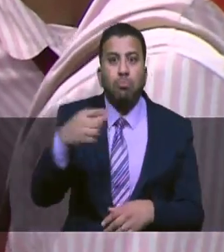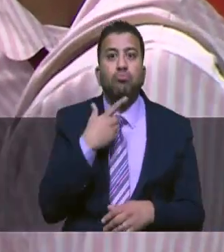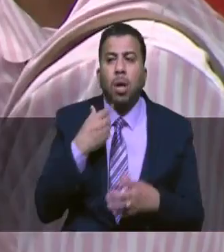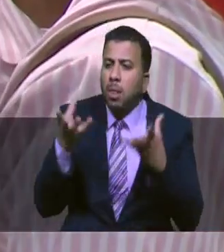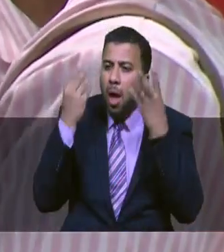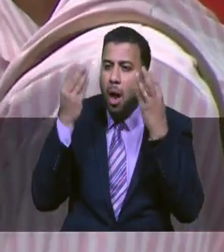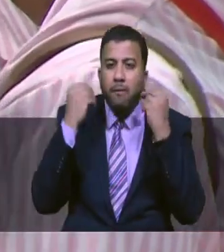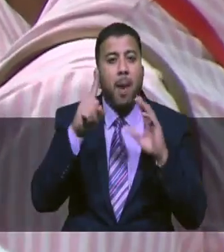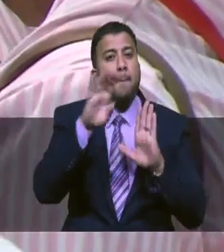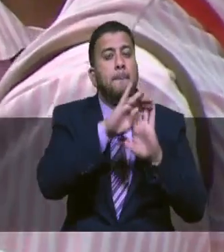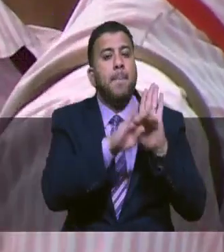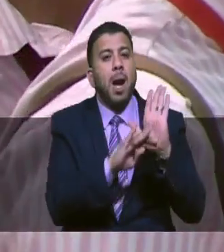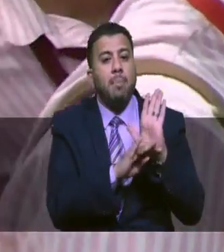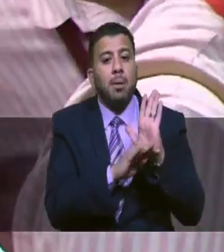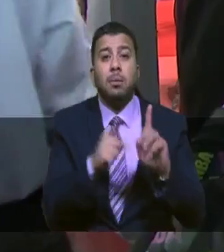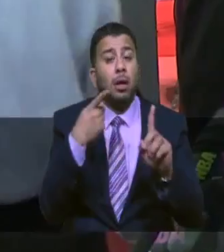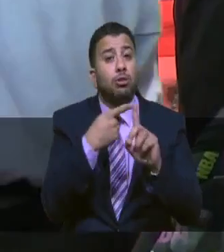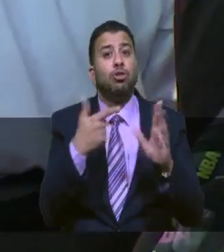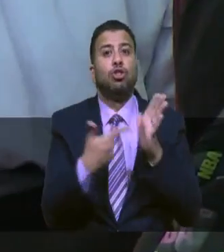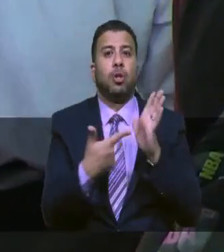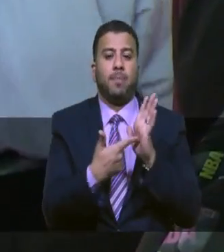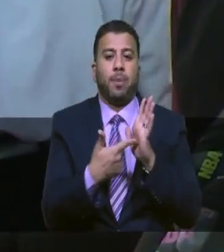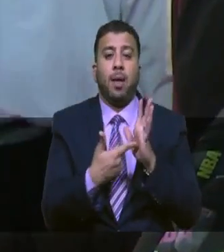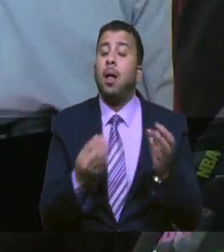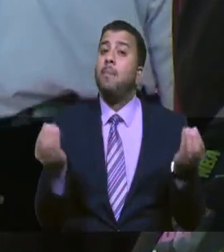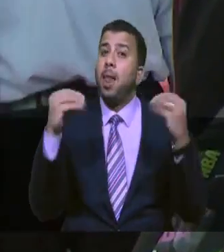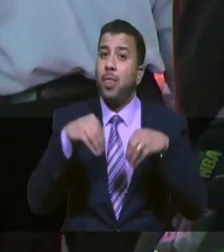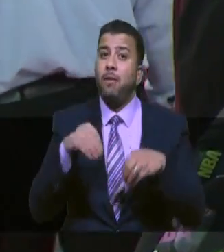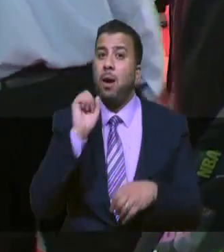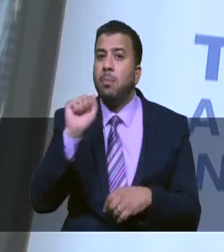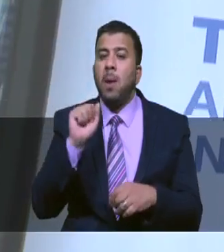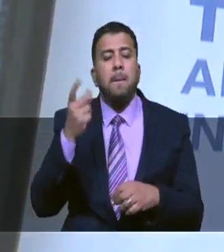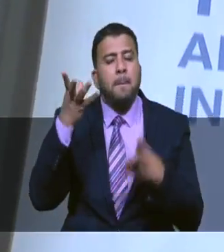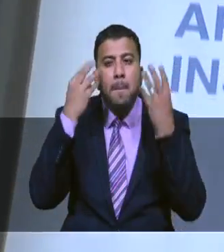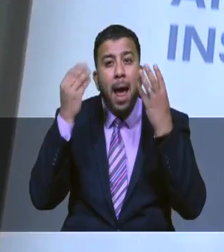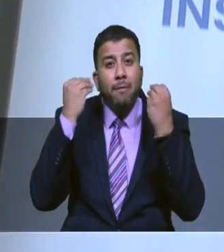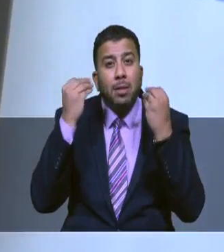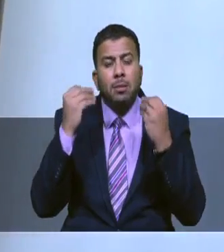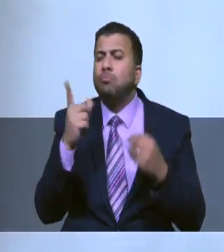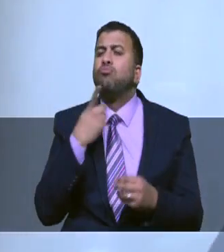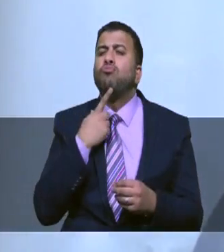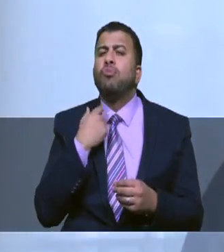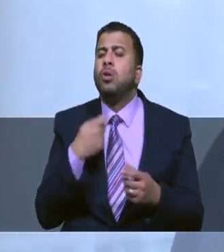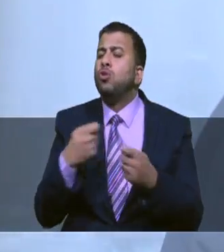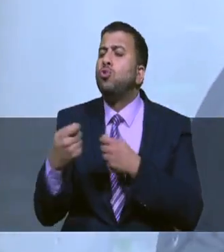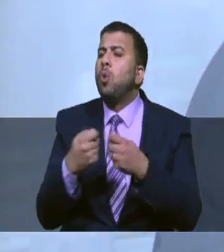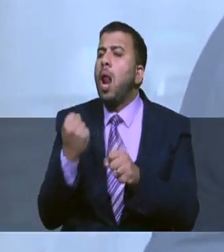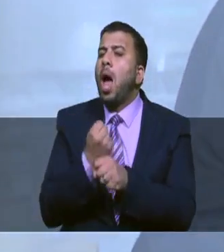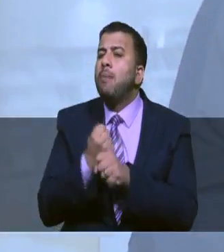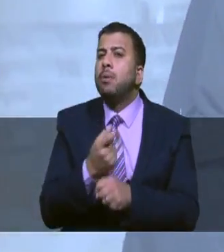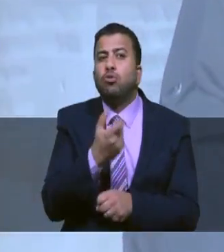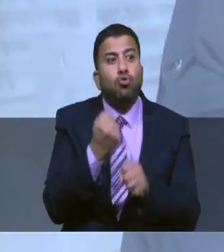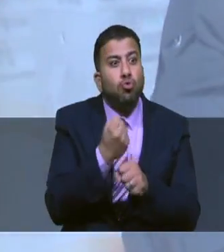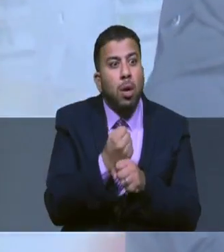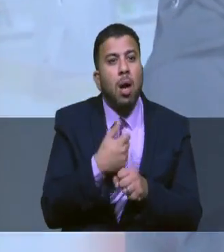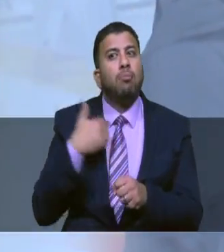والتعرف على البرامج التي تطرحها هذه الجامعات، بالإضافة لمعرفة ماهية متطلبات سوق العمل